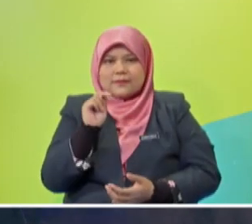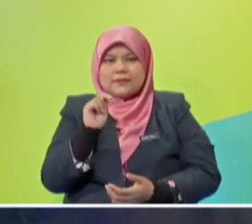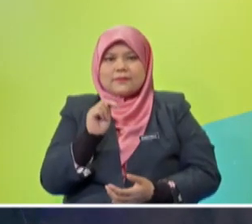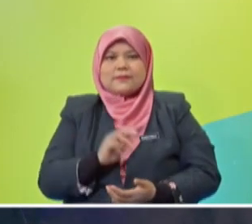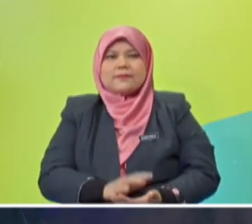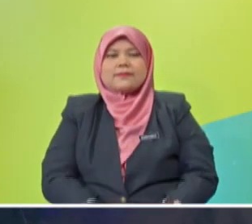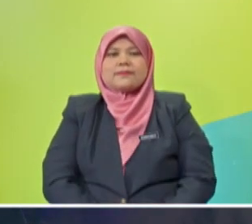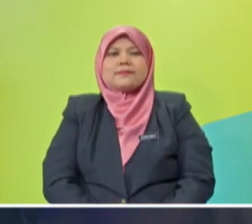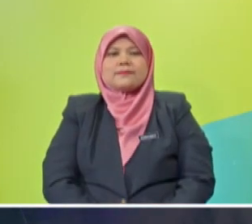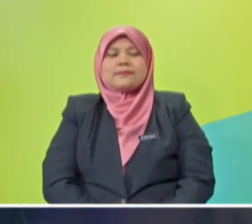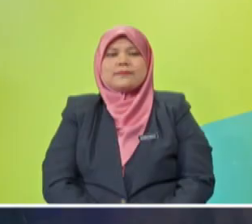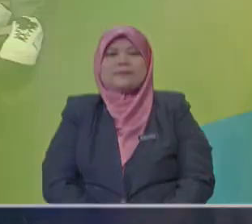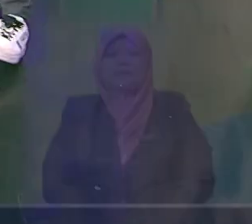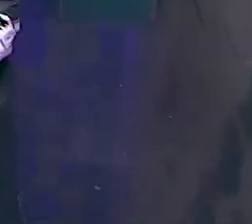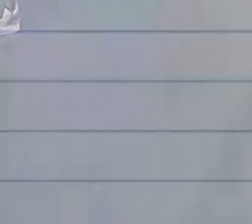mana-mana.